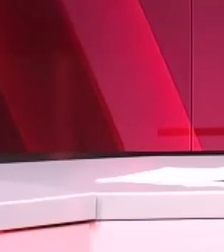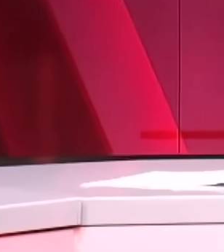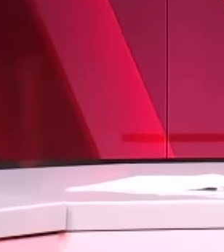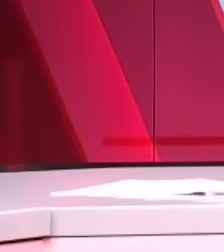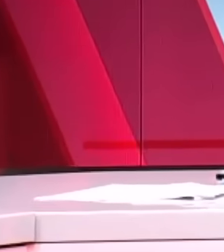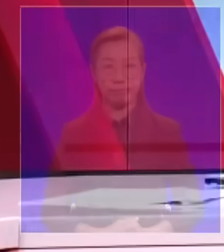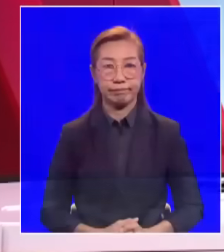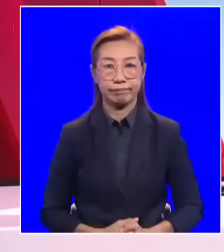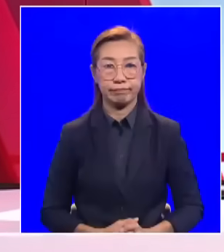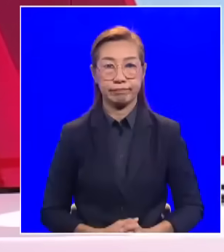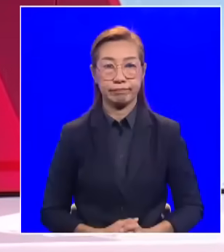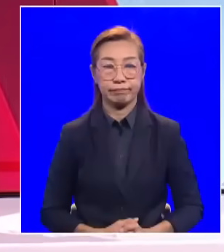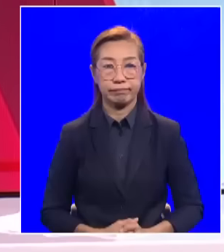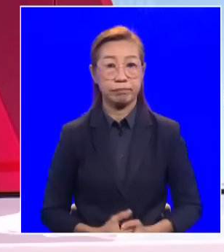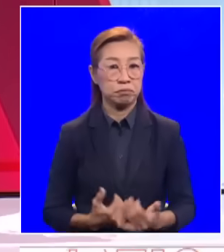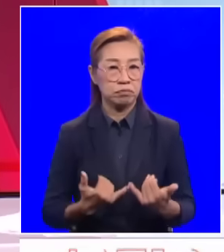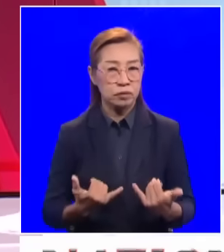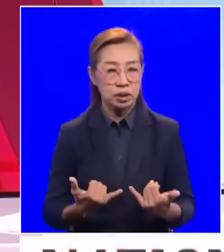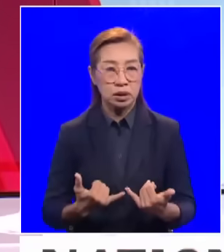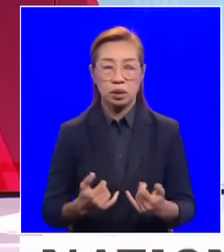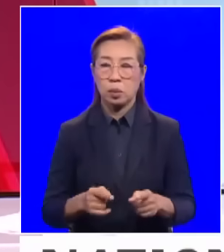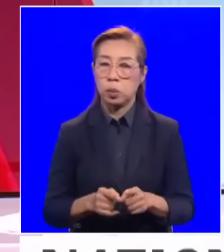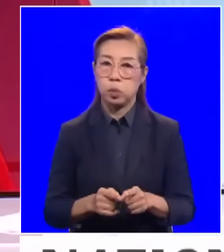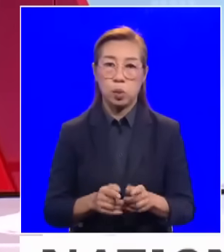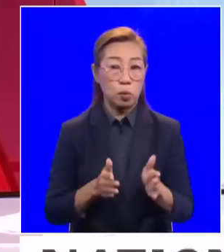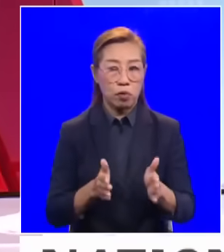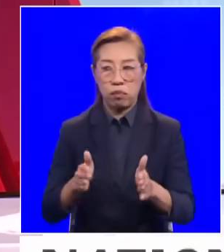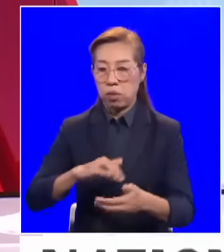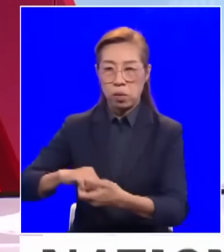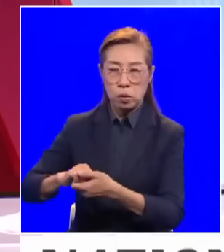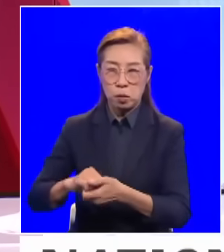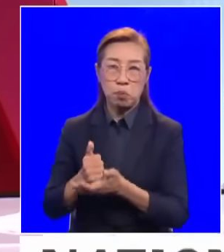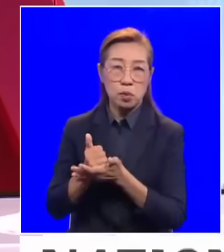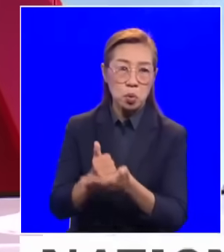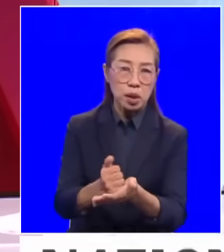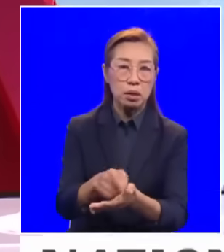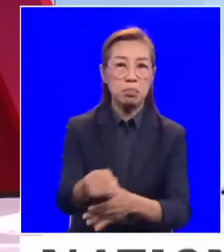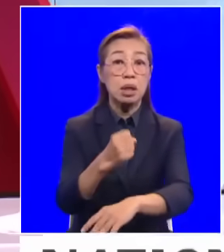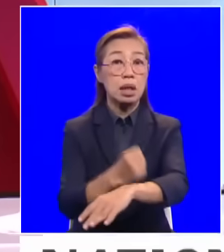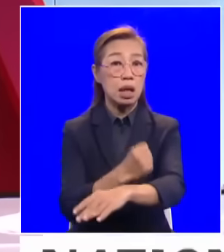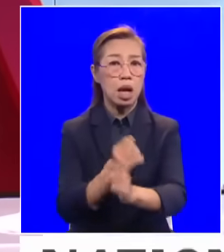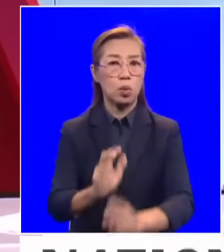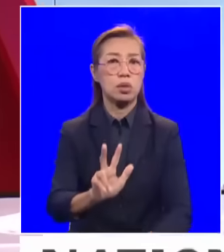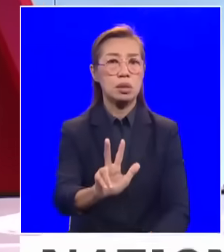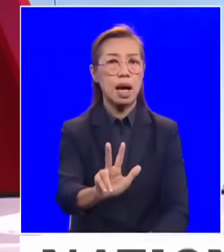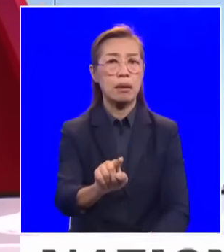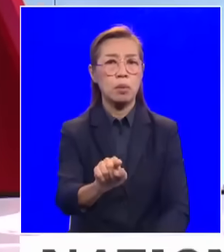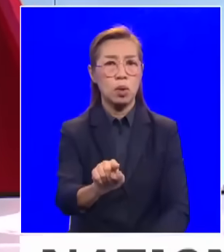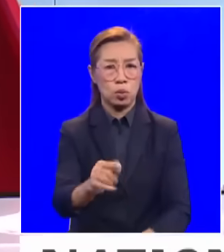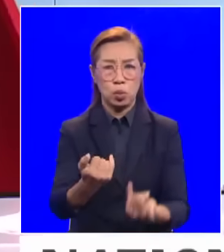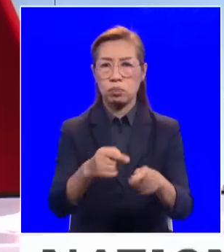อนนี้ทุกภาคส่วนกำลังใช้ความพยายามอย่างเต็มที่นะคะเพื่อที่จะช่วยเหลือคนงาน3คนที่ยังคงติ